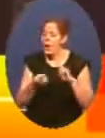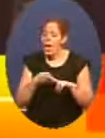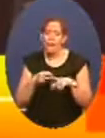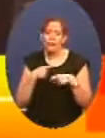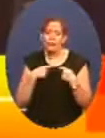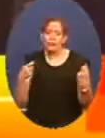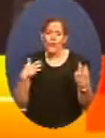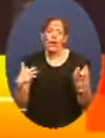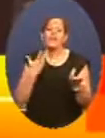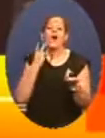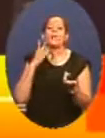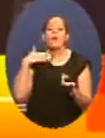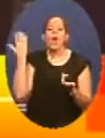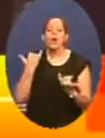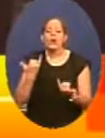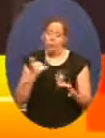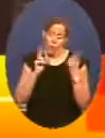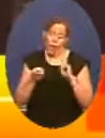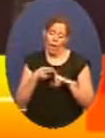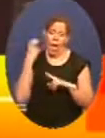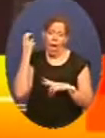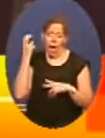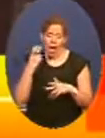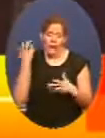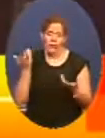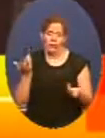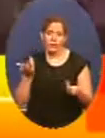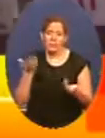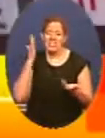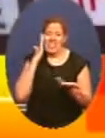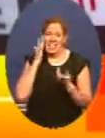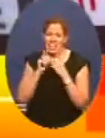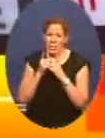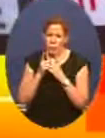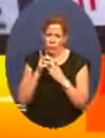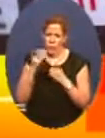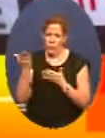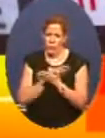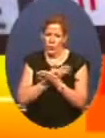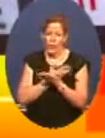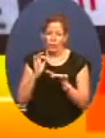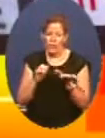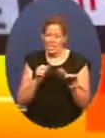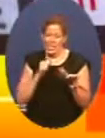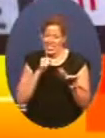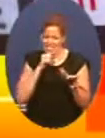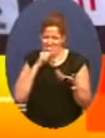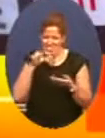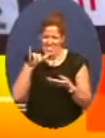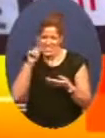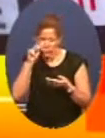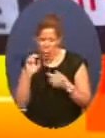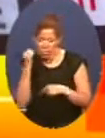הן הכי פופולריות היום? בעולם הערבי. זאת אומרת, הזכרת את התרגומים לערבית של הפרוטוקול של זקני ציון וכו'. זה נכון. זאת